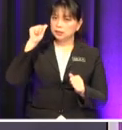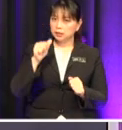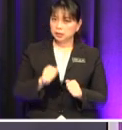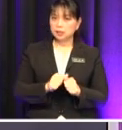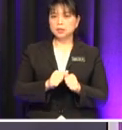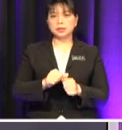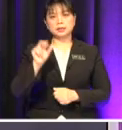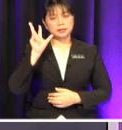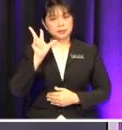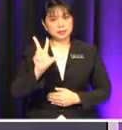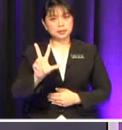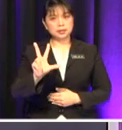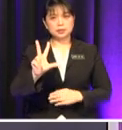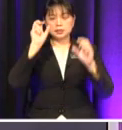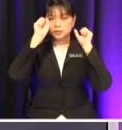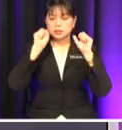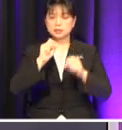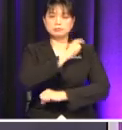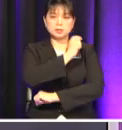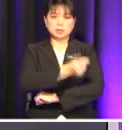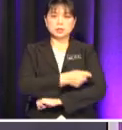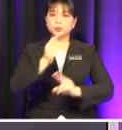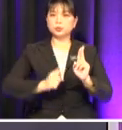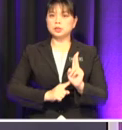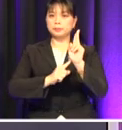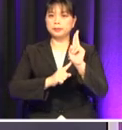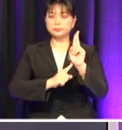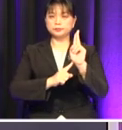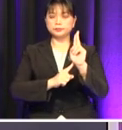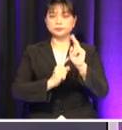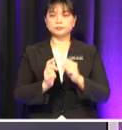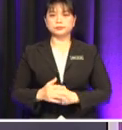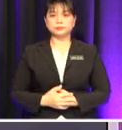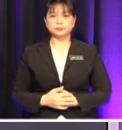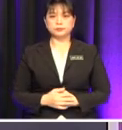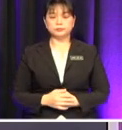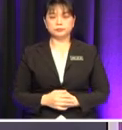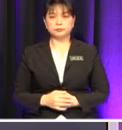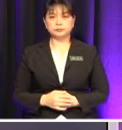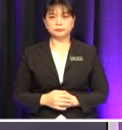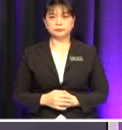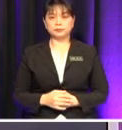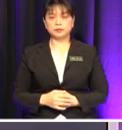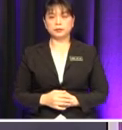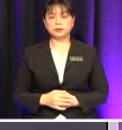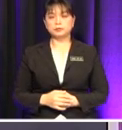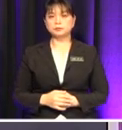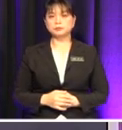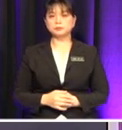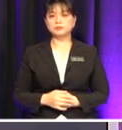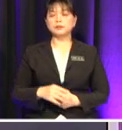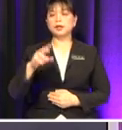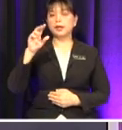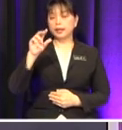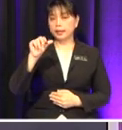3 sistem tenaga utama tapi khususnya yaitu energy allatic